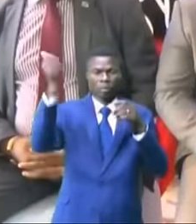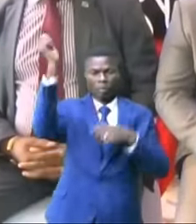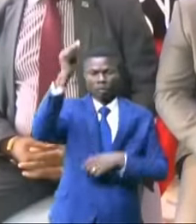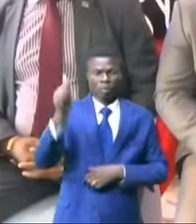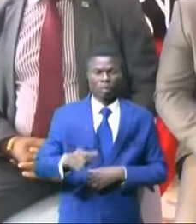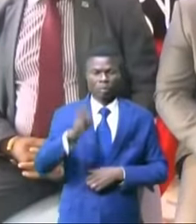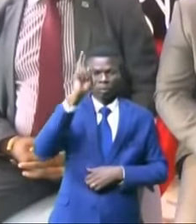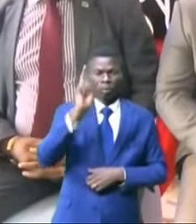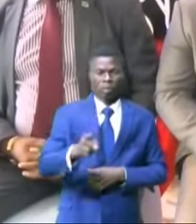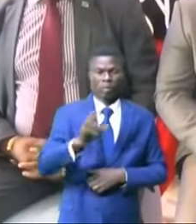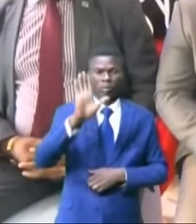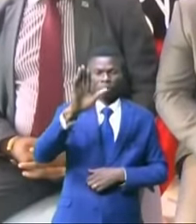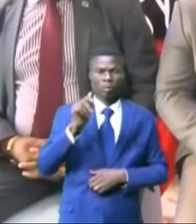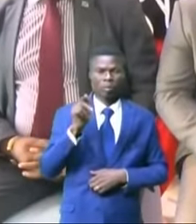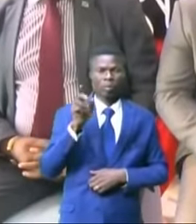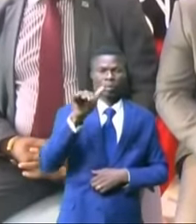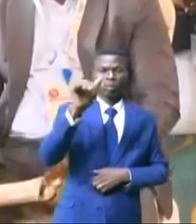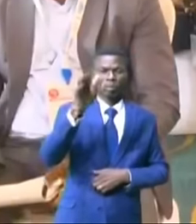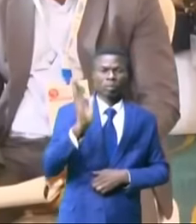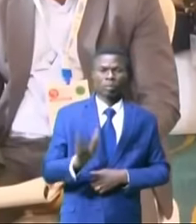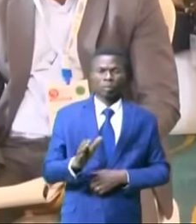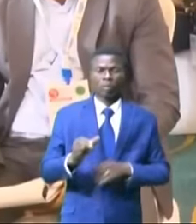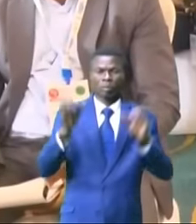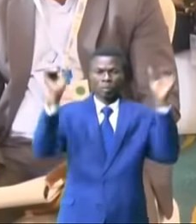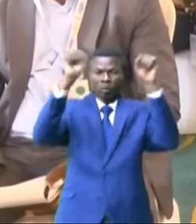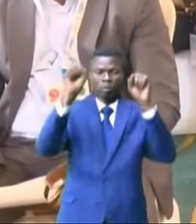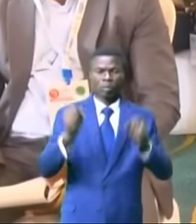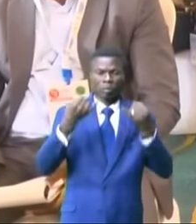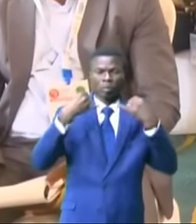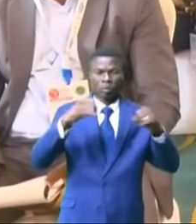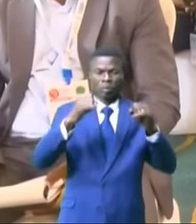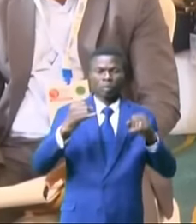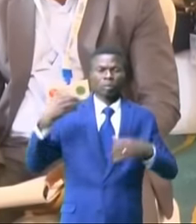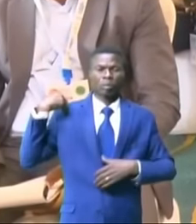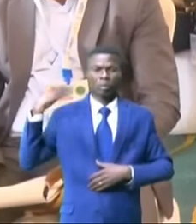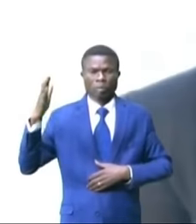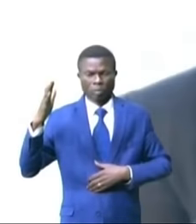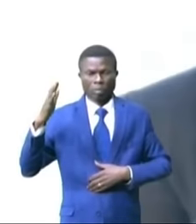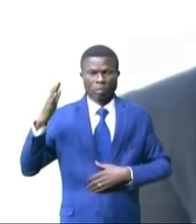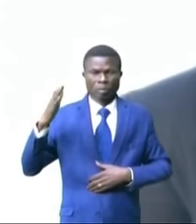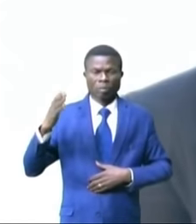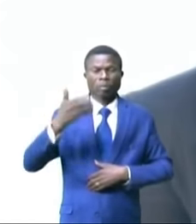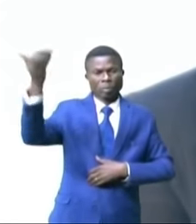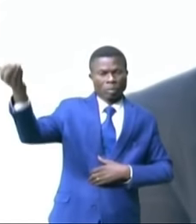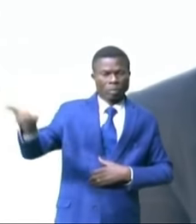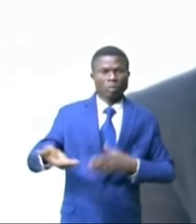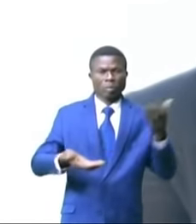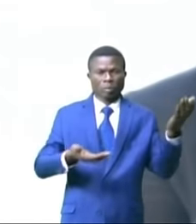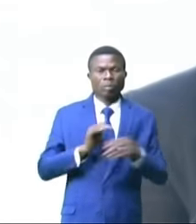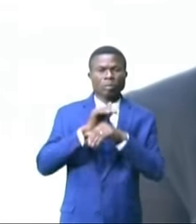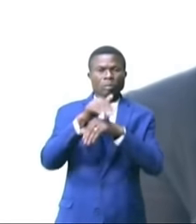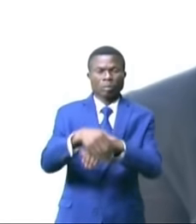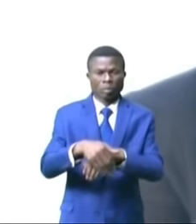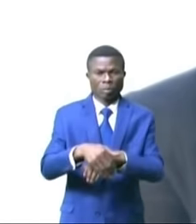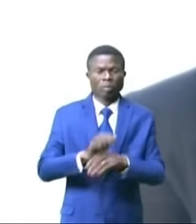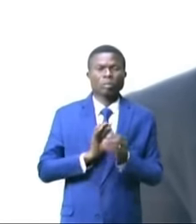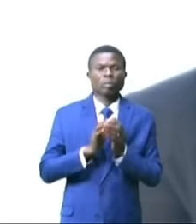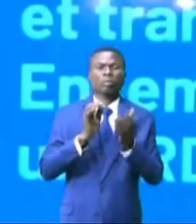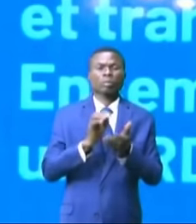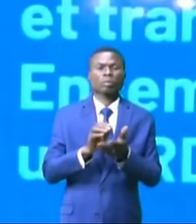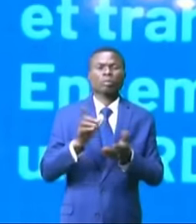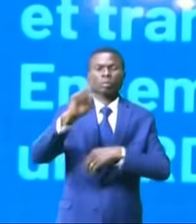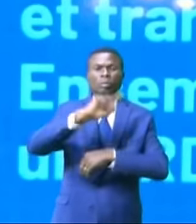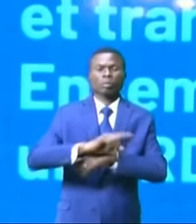Des 150 directeurs de systèmes d'information des institutions publiques qui ont été invités à ADEX ont participé à une